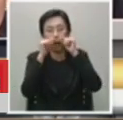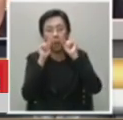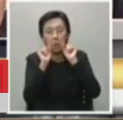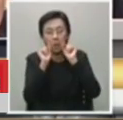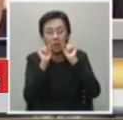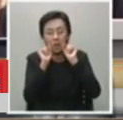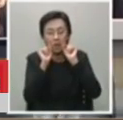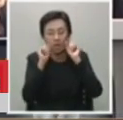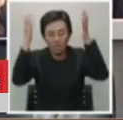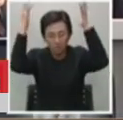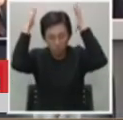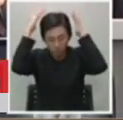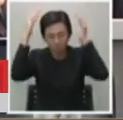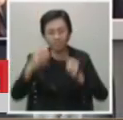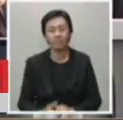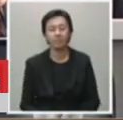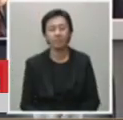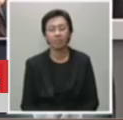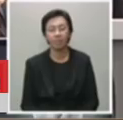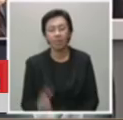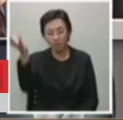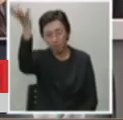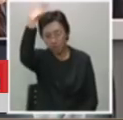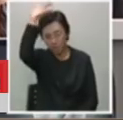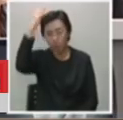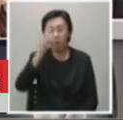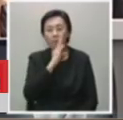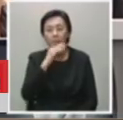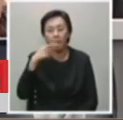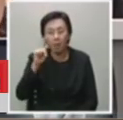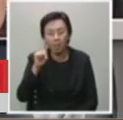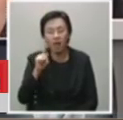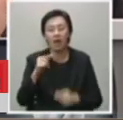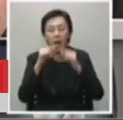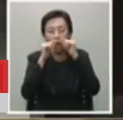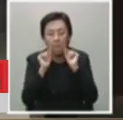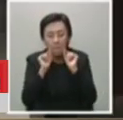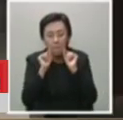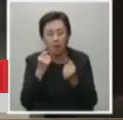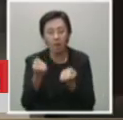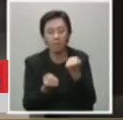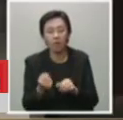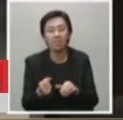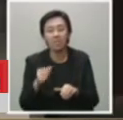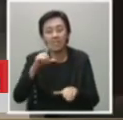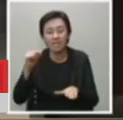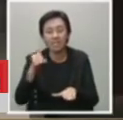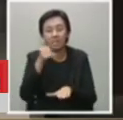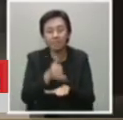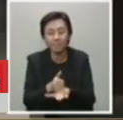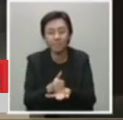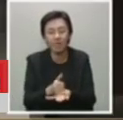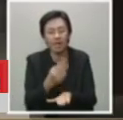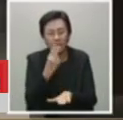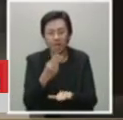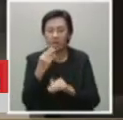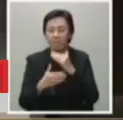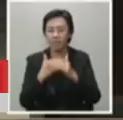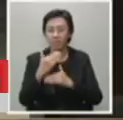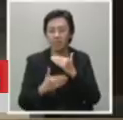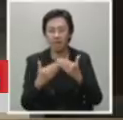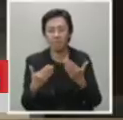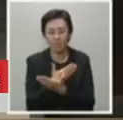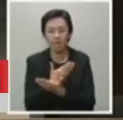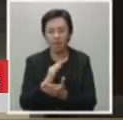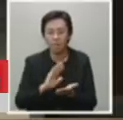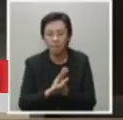ใส่วิกแล้วก็ไปขึ้นรถแท็กซี่แล้วท่านลองถามดูครับเอาละผมเห็นท่านมีการพัฒนาเปลี่ยนแปลงเ